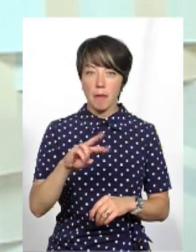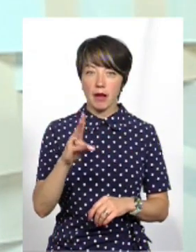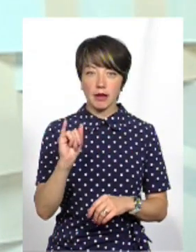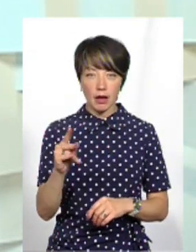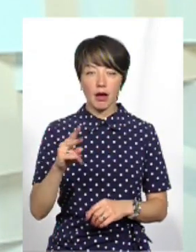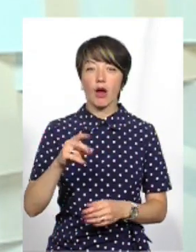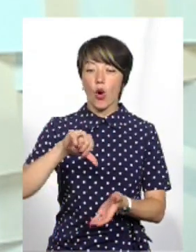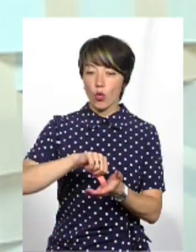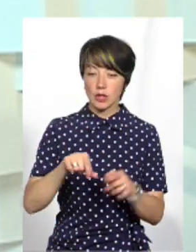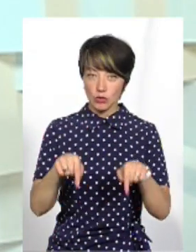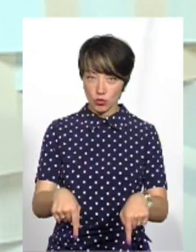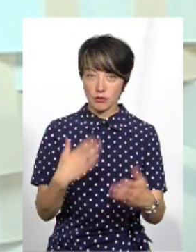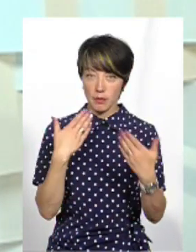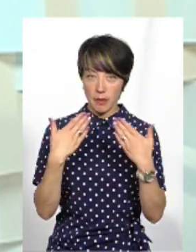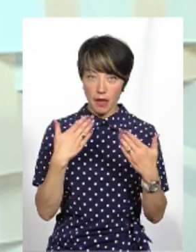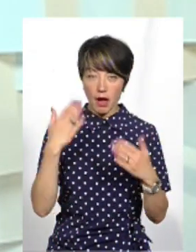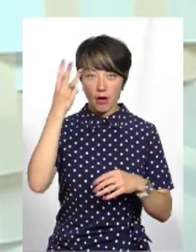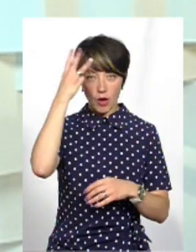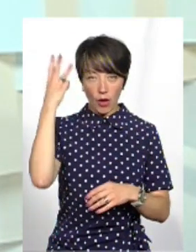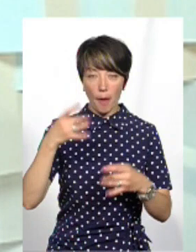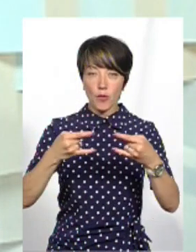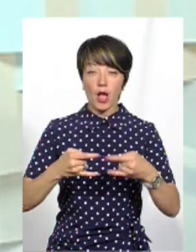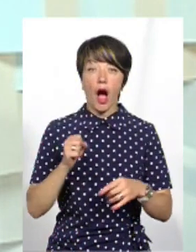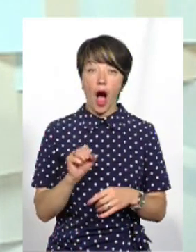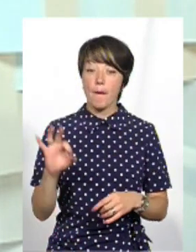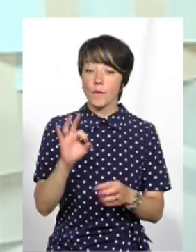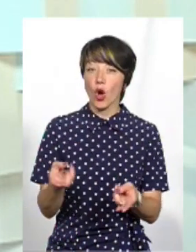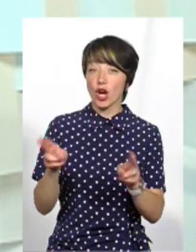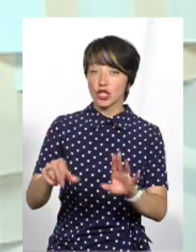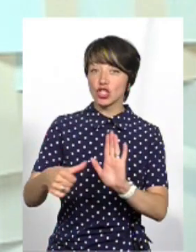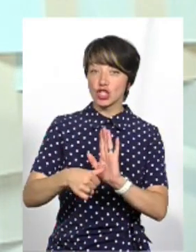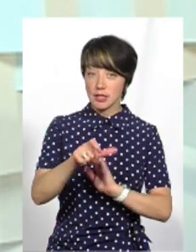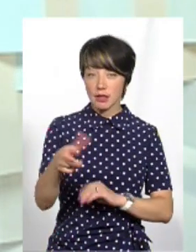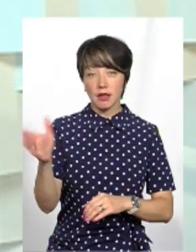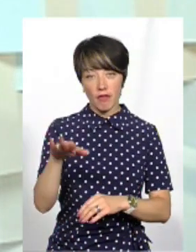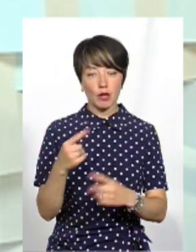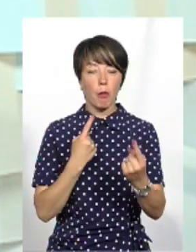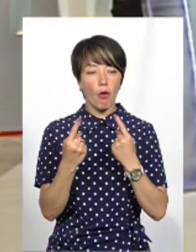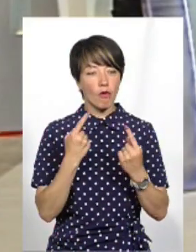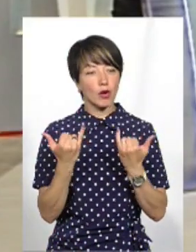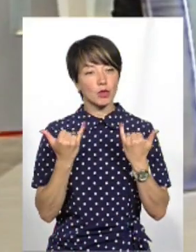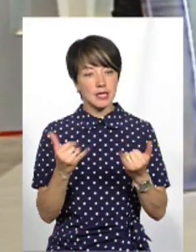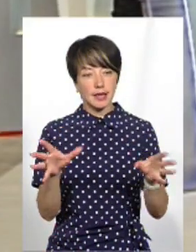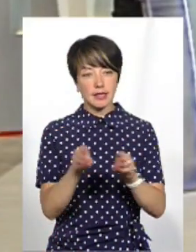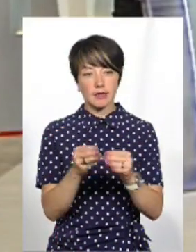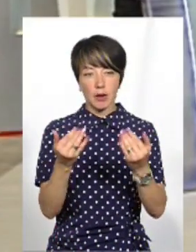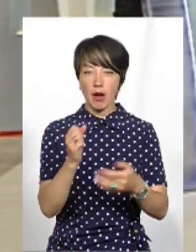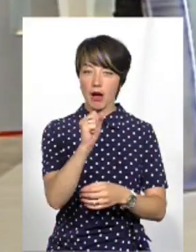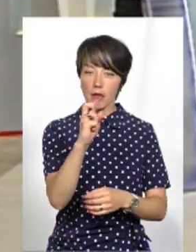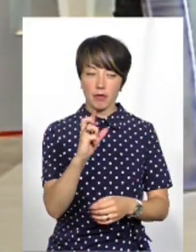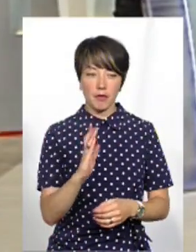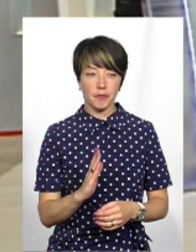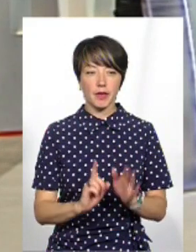взяв участь у публічних співбесідах на ЮА «Поділля». А про решту 6, давайте поговоримо зараз із вами от за